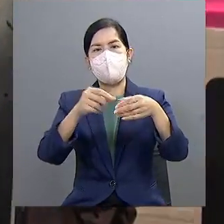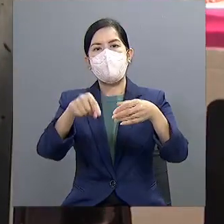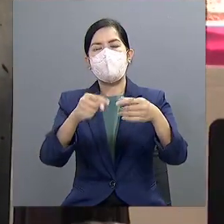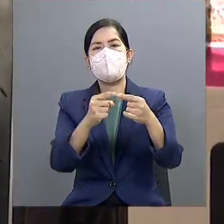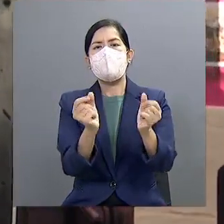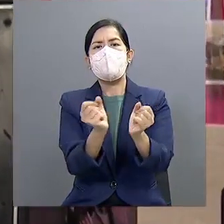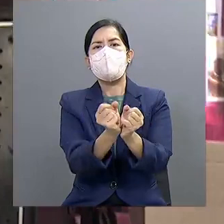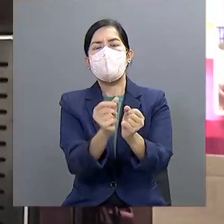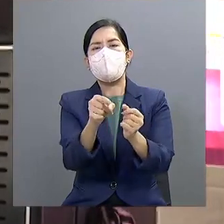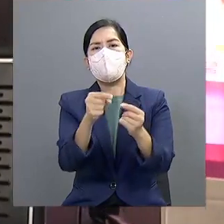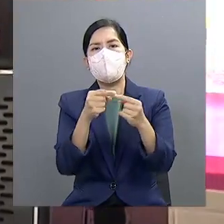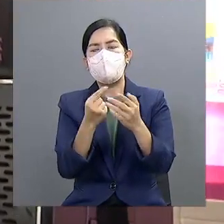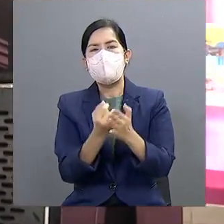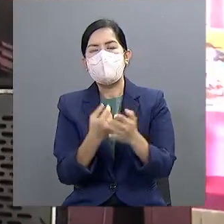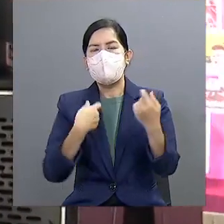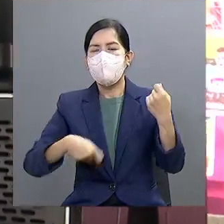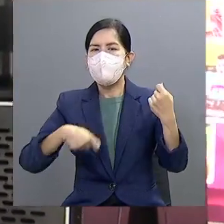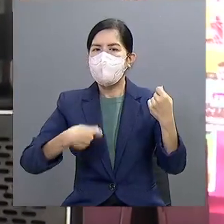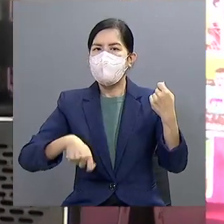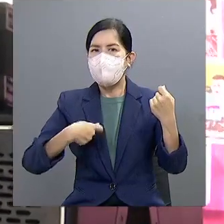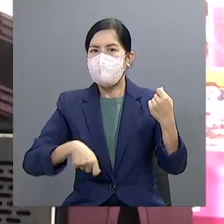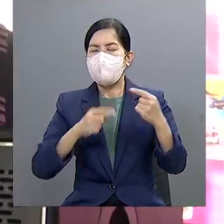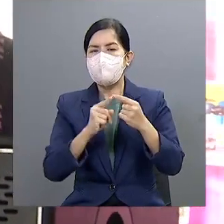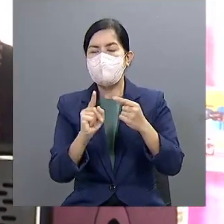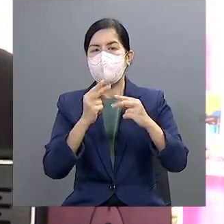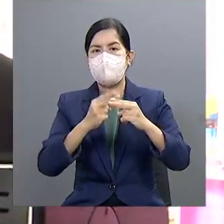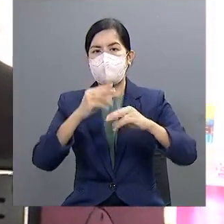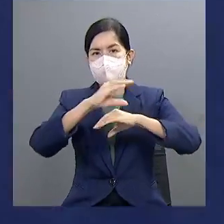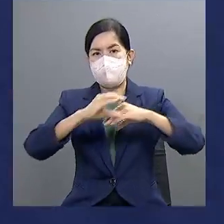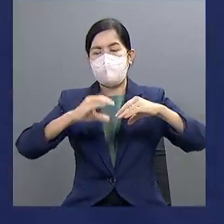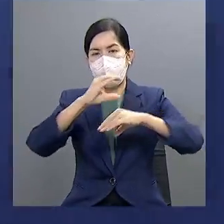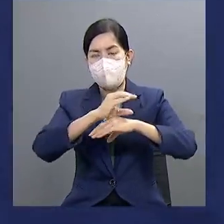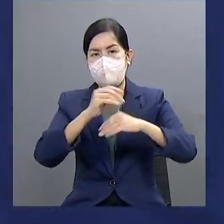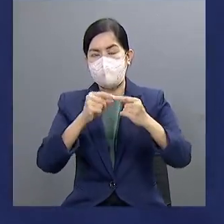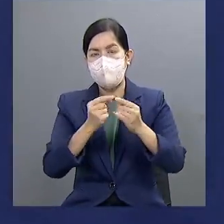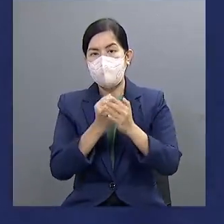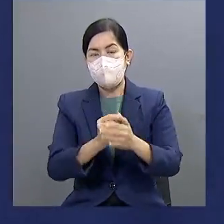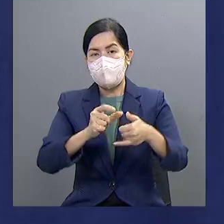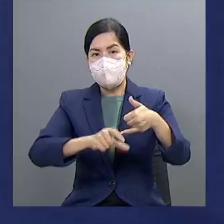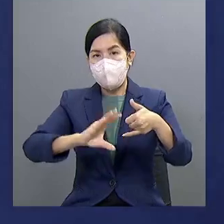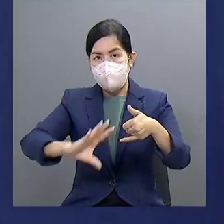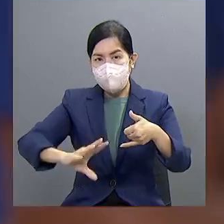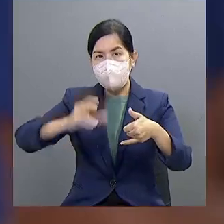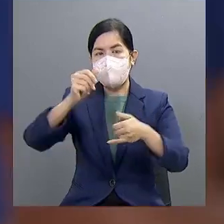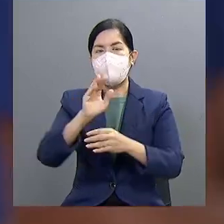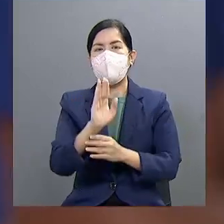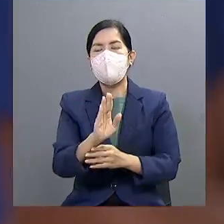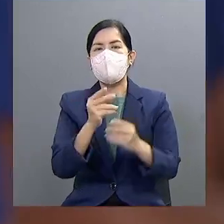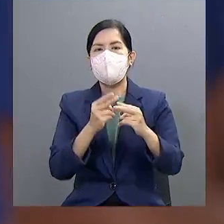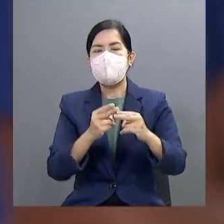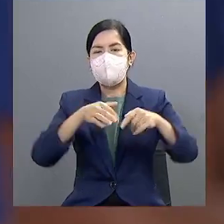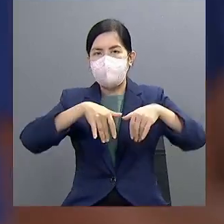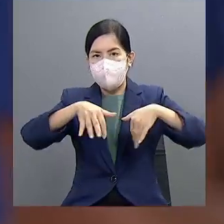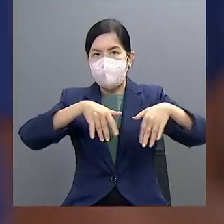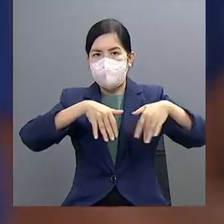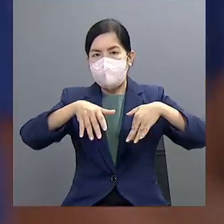านเพลงภายใต้โครงการบำบัดและฟื้นฟูสมรรถภาพในรูปแบบที่เรียกว่าชุมชนบำบัดตั้งอยู่ในทัณฑสถานบ